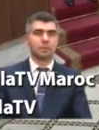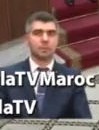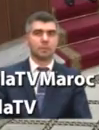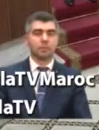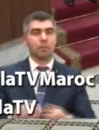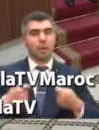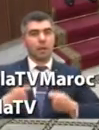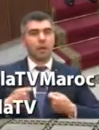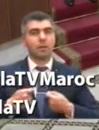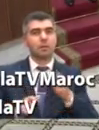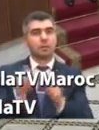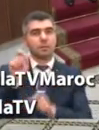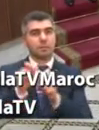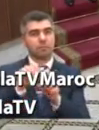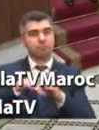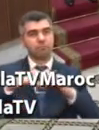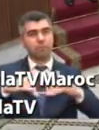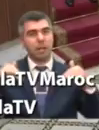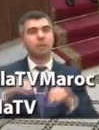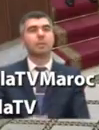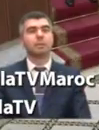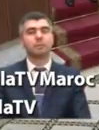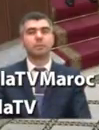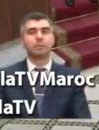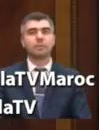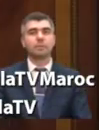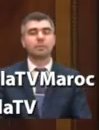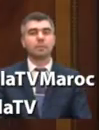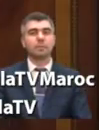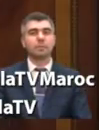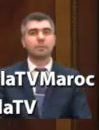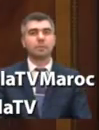سيد الرئيس، حضرة السيدات والسادة النواب المحترمون،